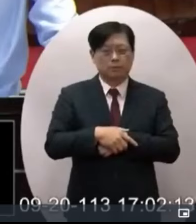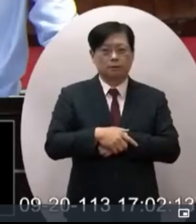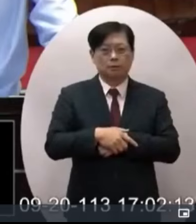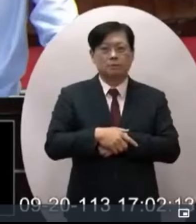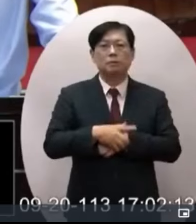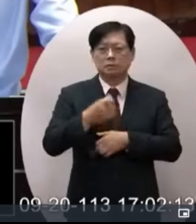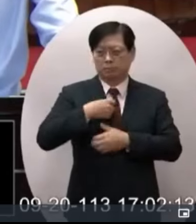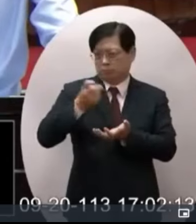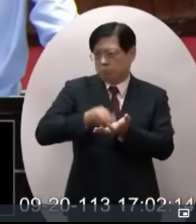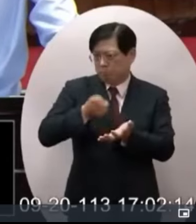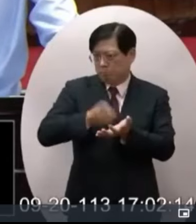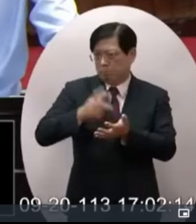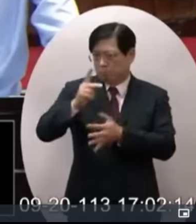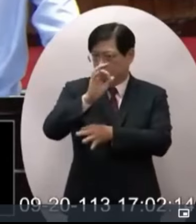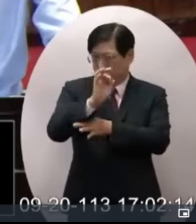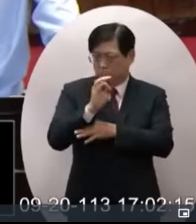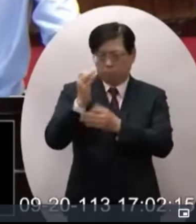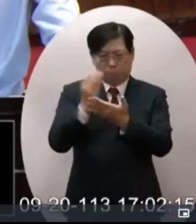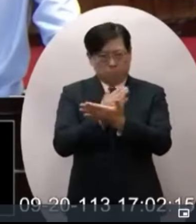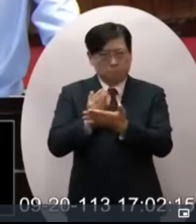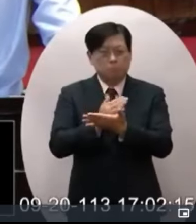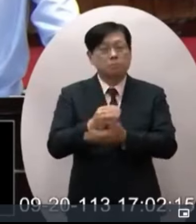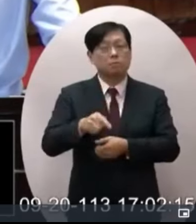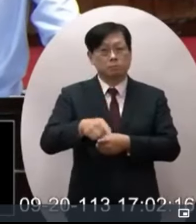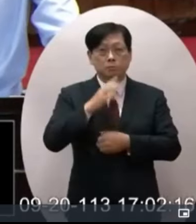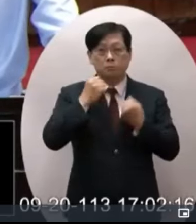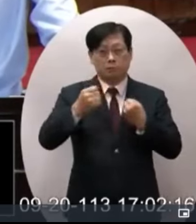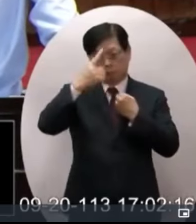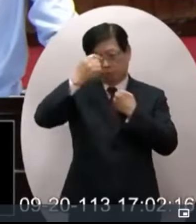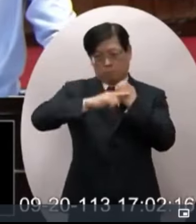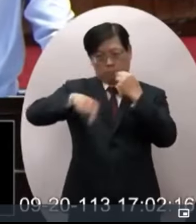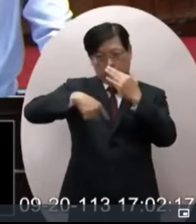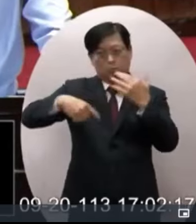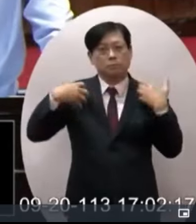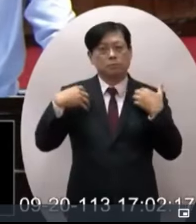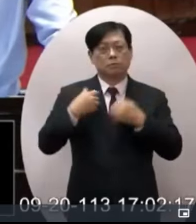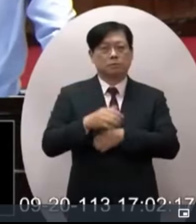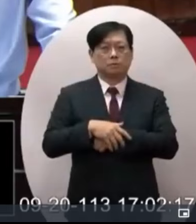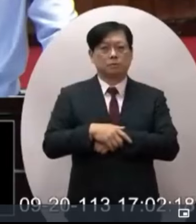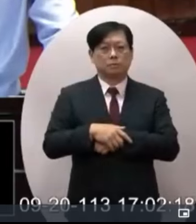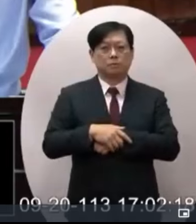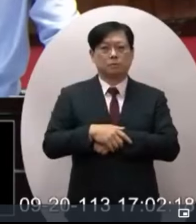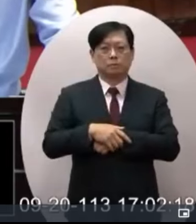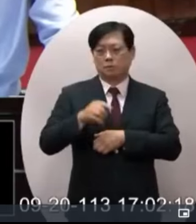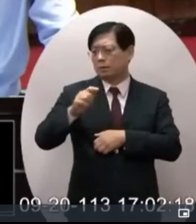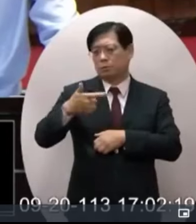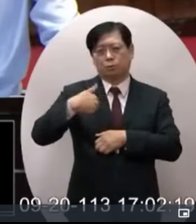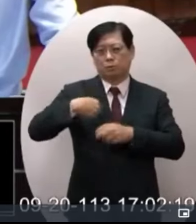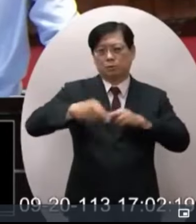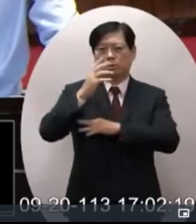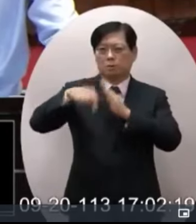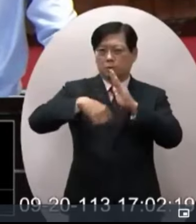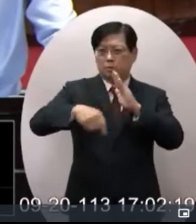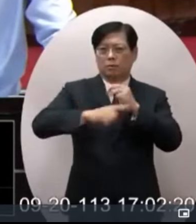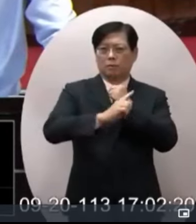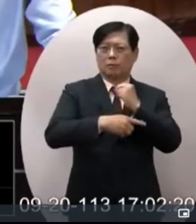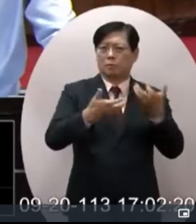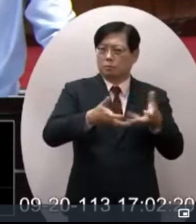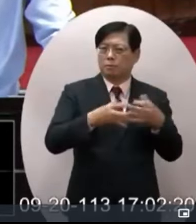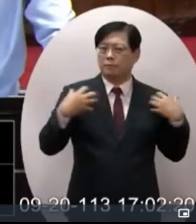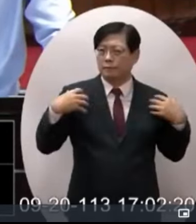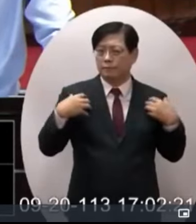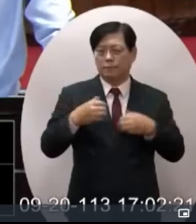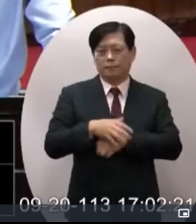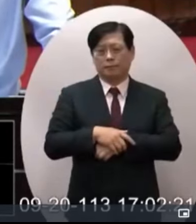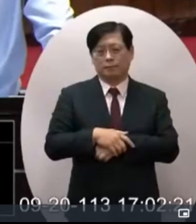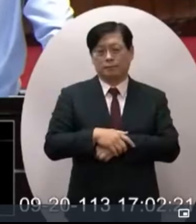该要有严格的科学认定，这当然是应该在司法院的部分，但是呢这个不属于行政院跟法务部的范畴。